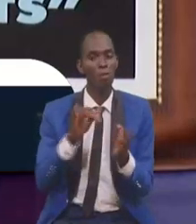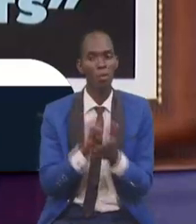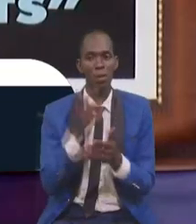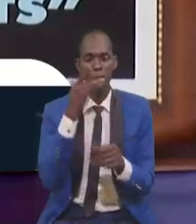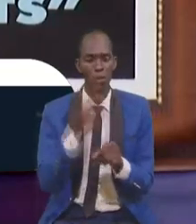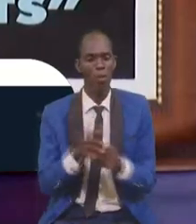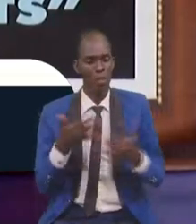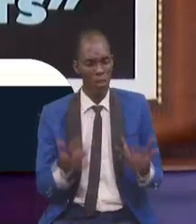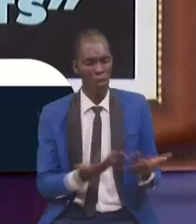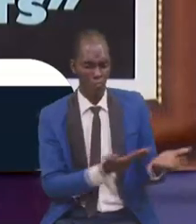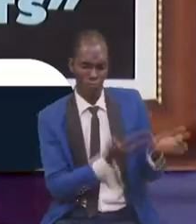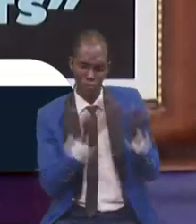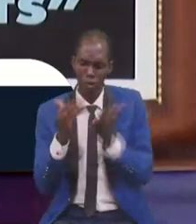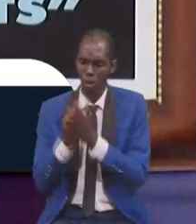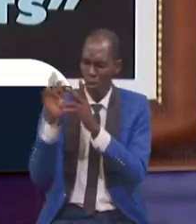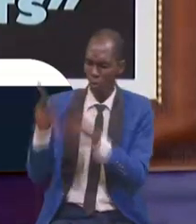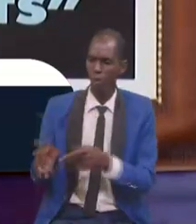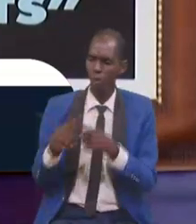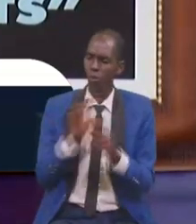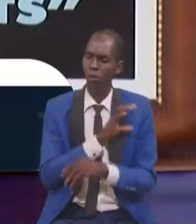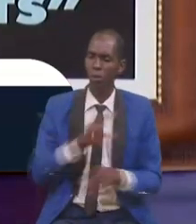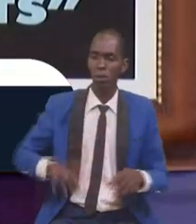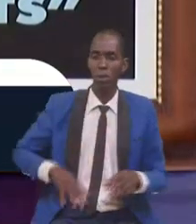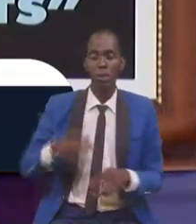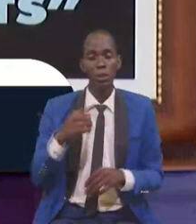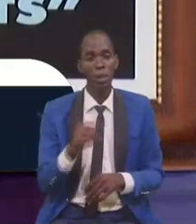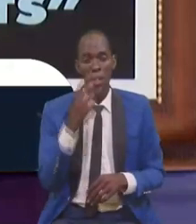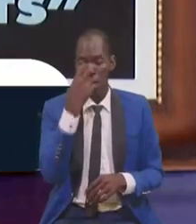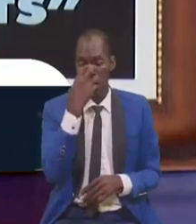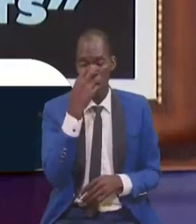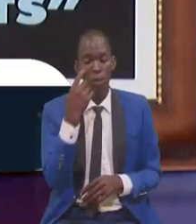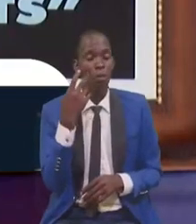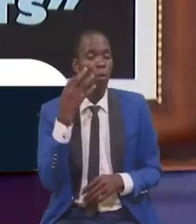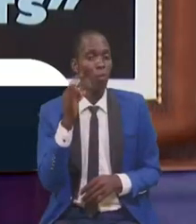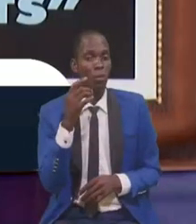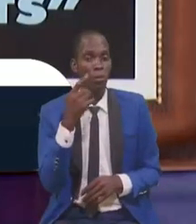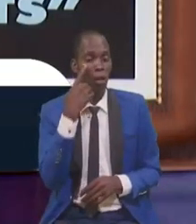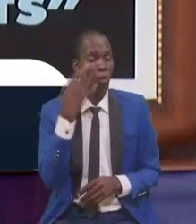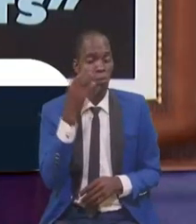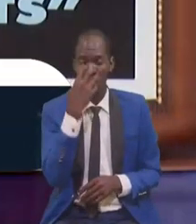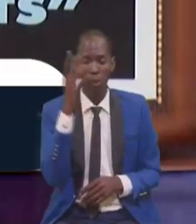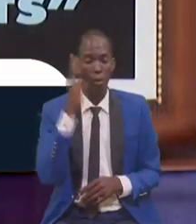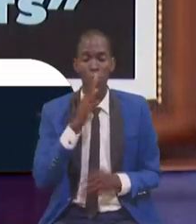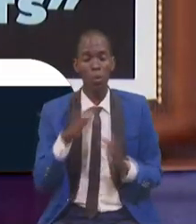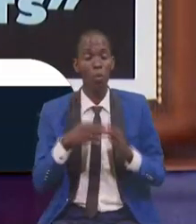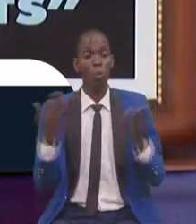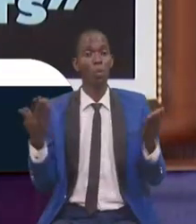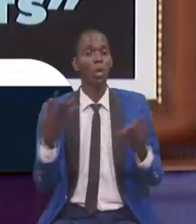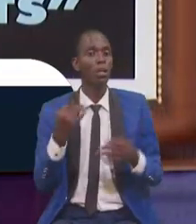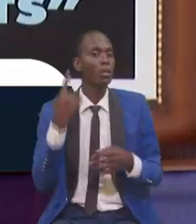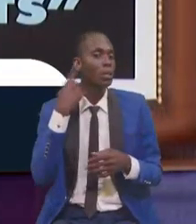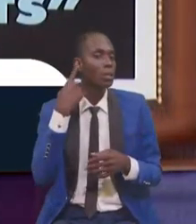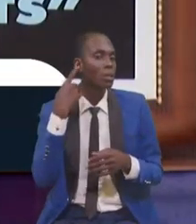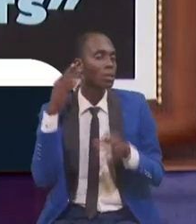Alors apportons-lui cette personne. Alors s'ouvriront les yeux des aveugles. S'ouvriront les